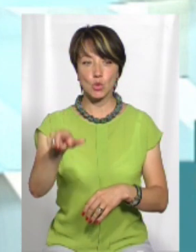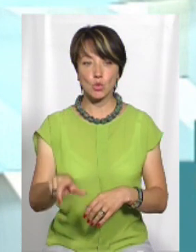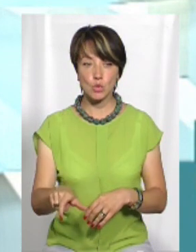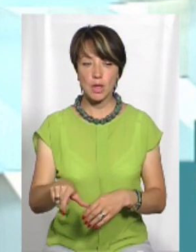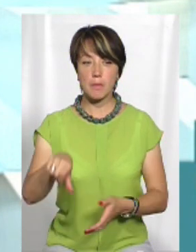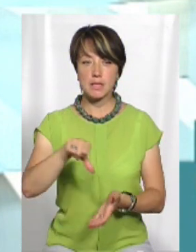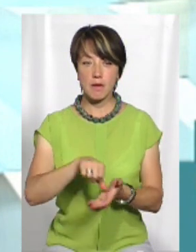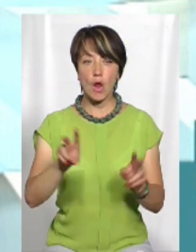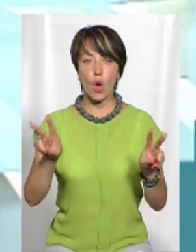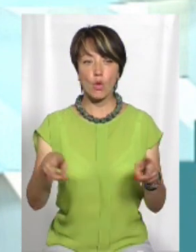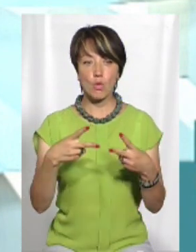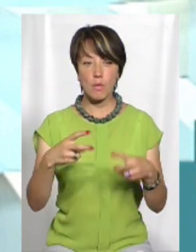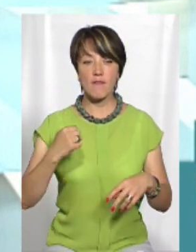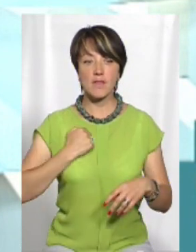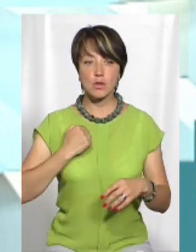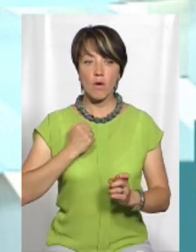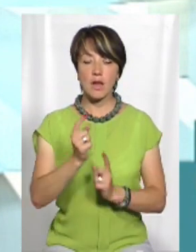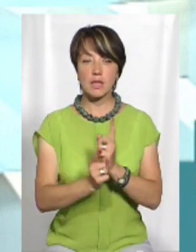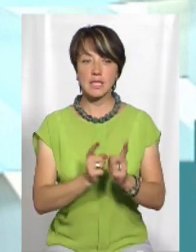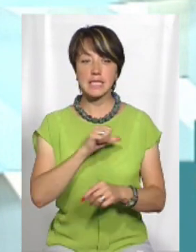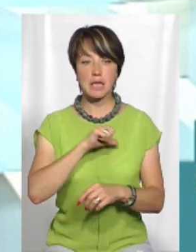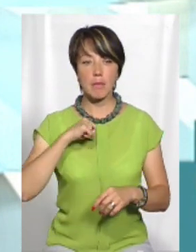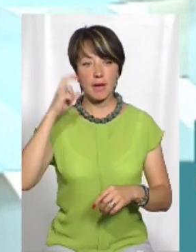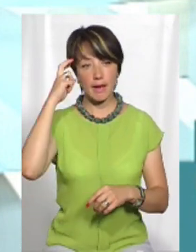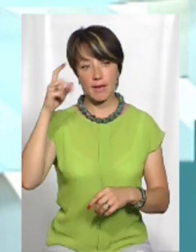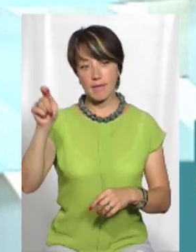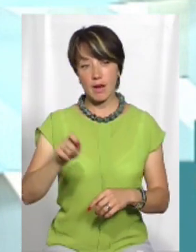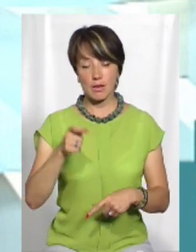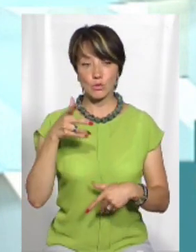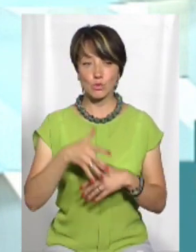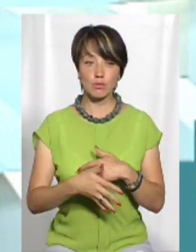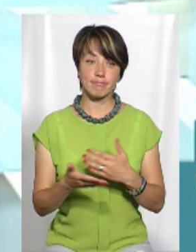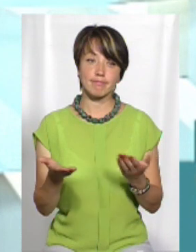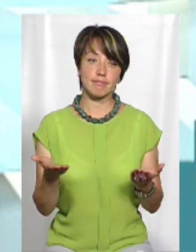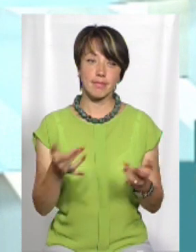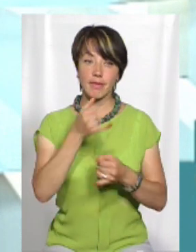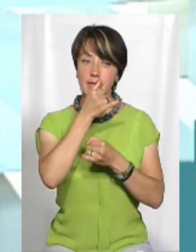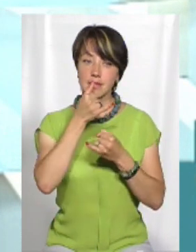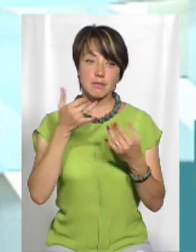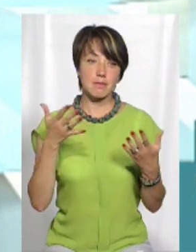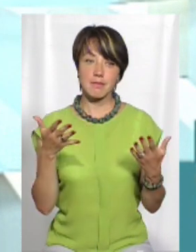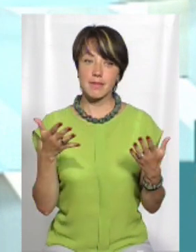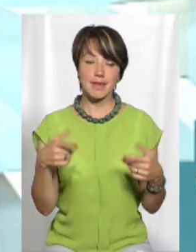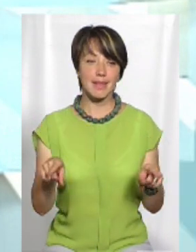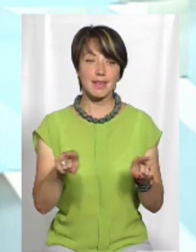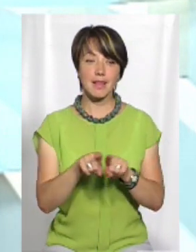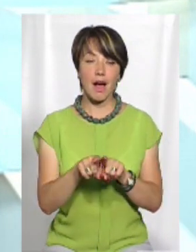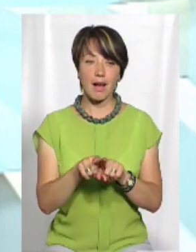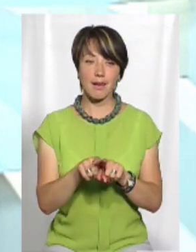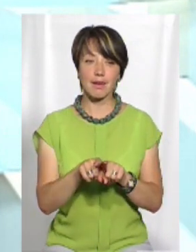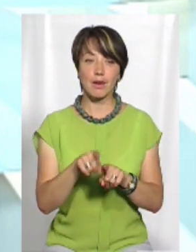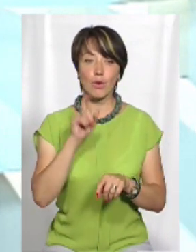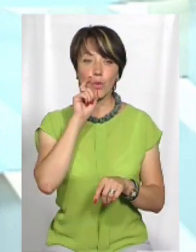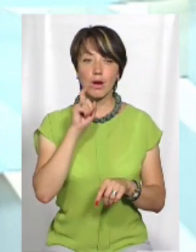представляв в клубі військової реконструкції, сам київлянин, і зрозуміло, що ну, не зміг він, видно, так ще війти.